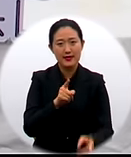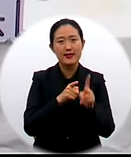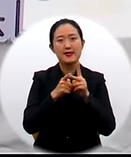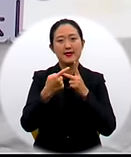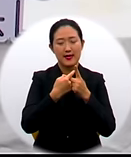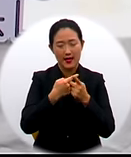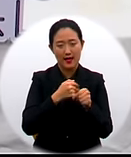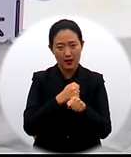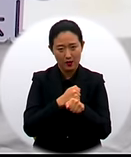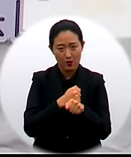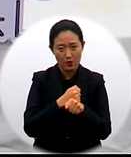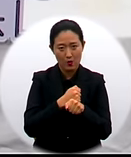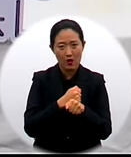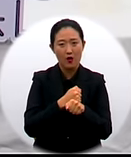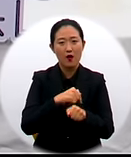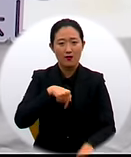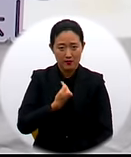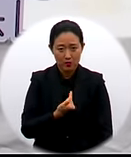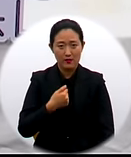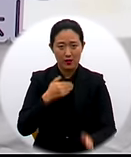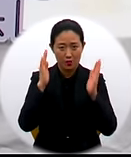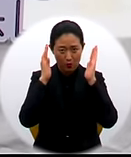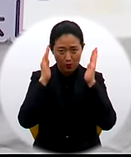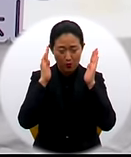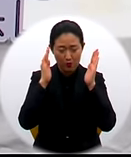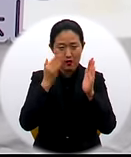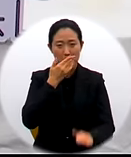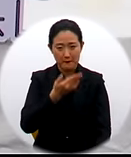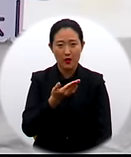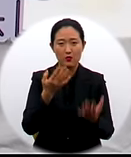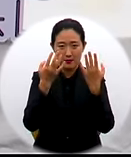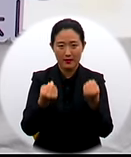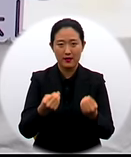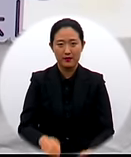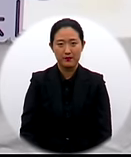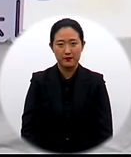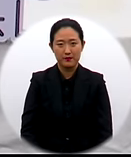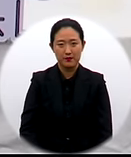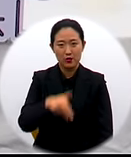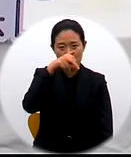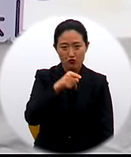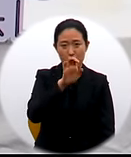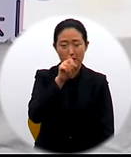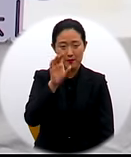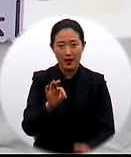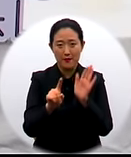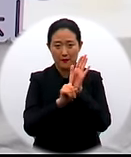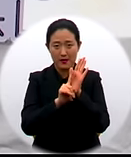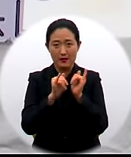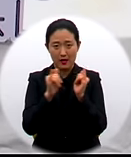하나예요. 대학교 가면 가장 많이 하는 질문 중에 하나인데, 직무 역량을 쌓는 방법은 간단합니다. 그 직무에 대한 이해를